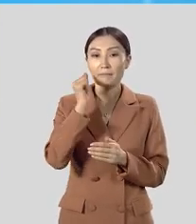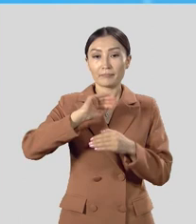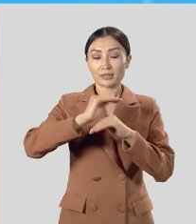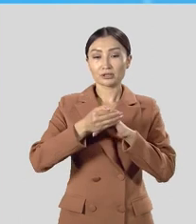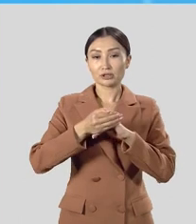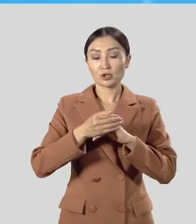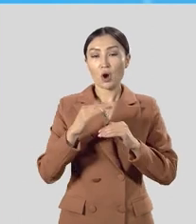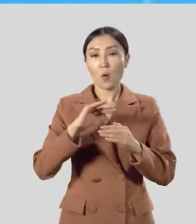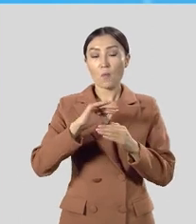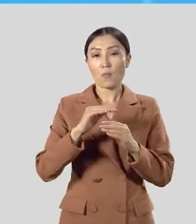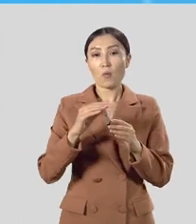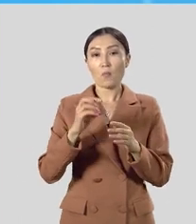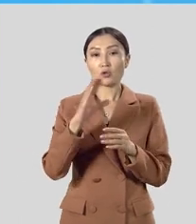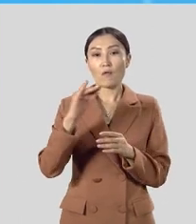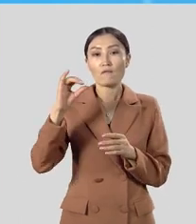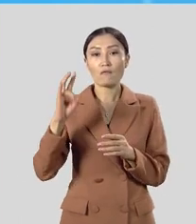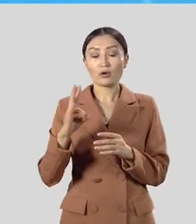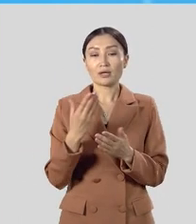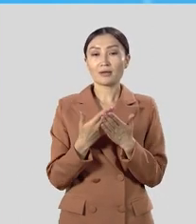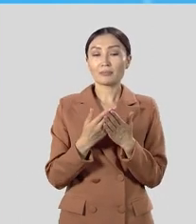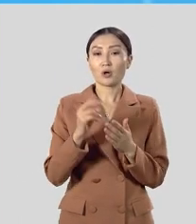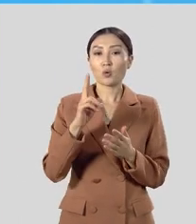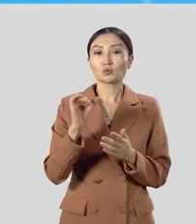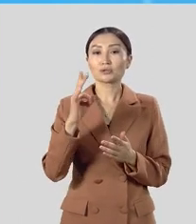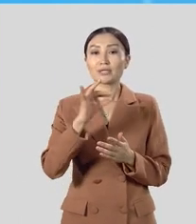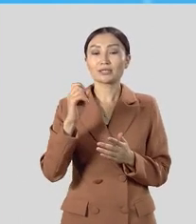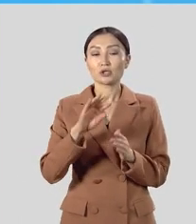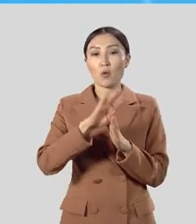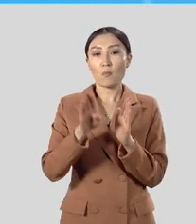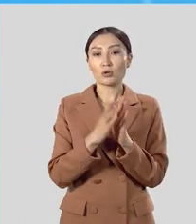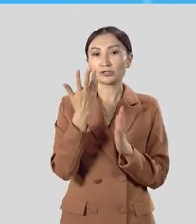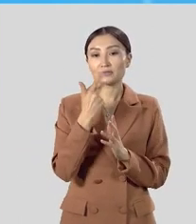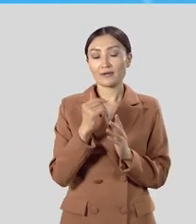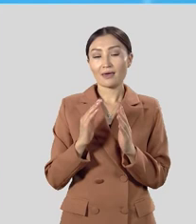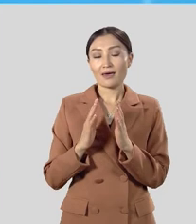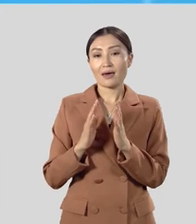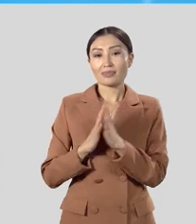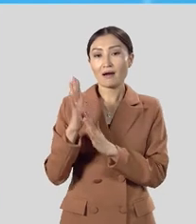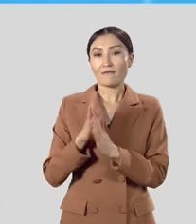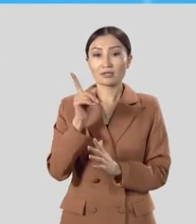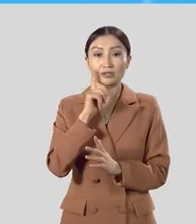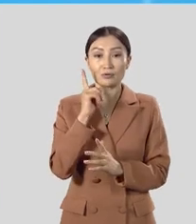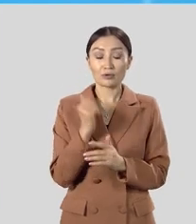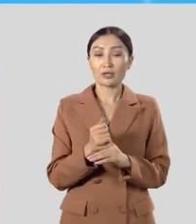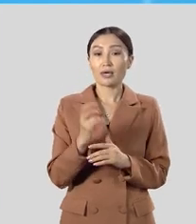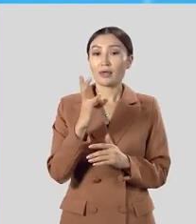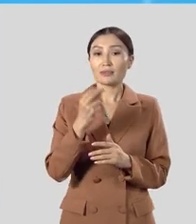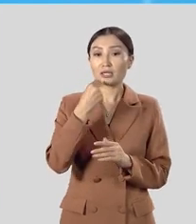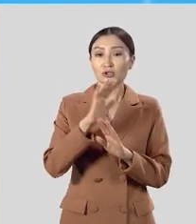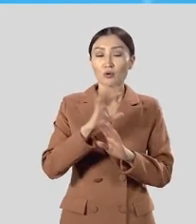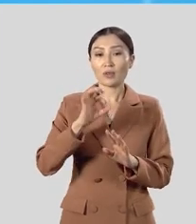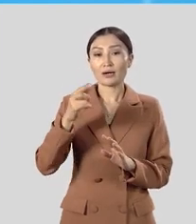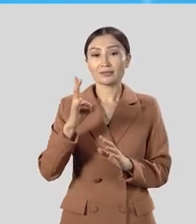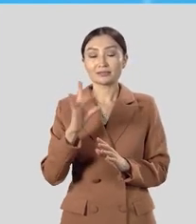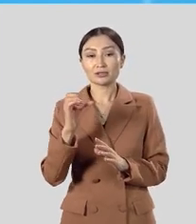окраска под окружающий фон, например, окраска кузнечика под цвет травы. Приобретение окраски несъедобных